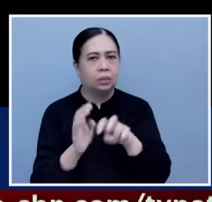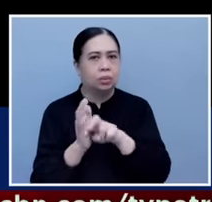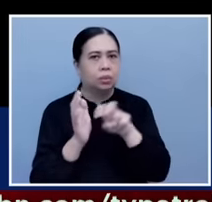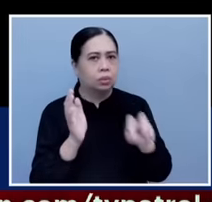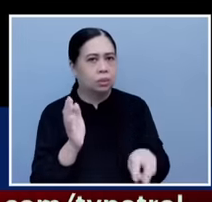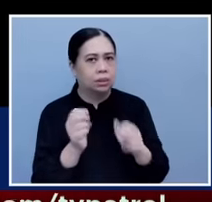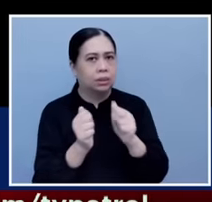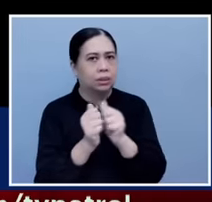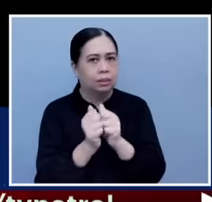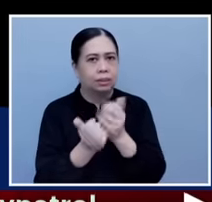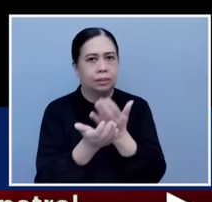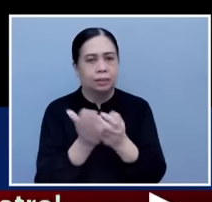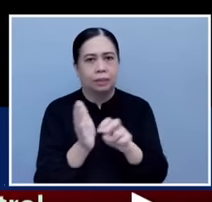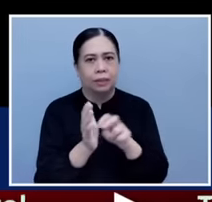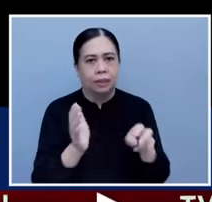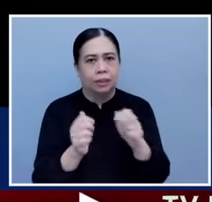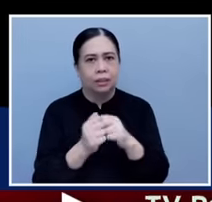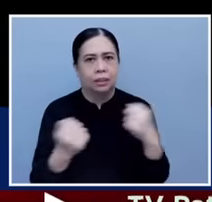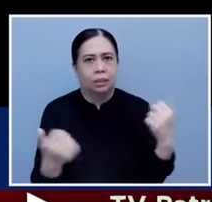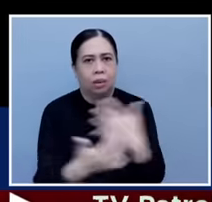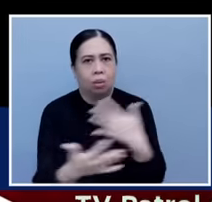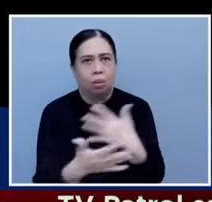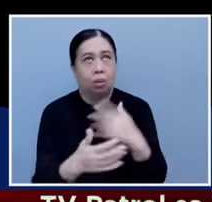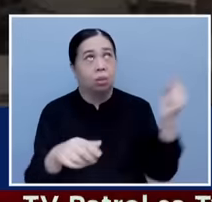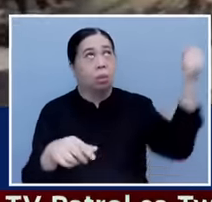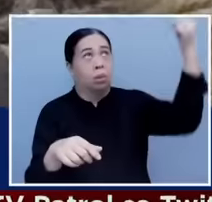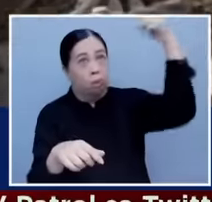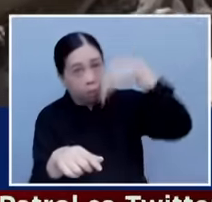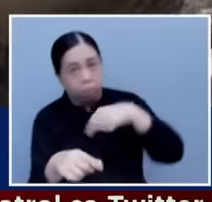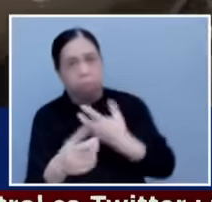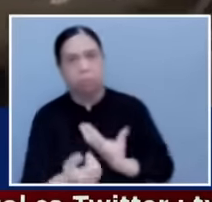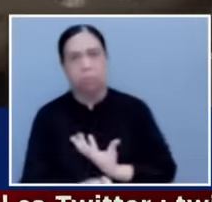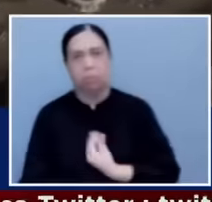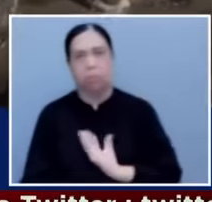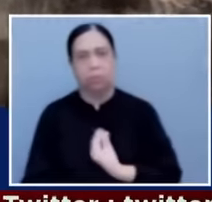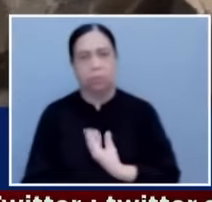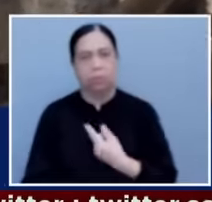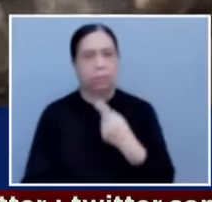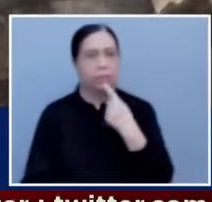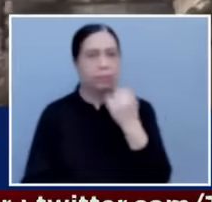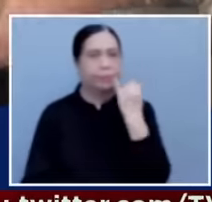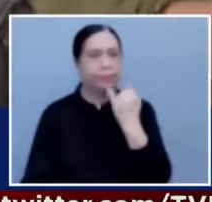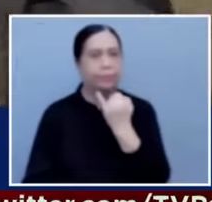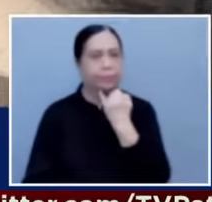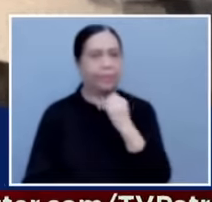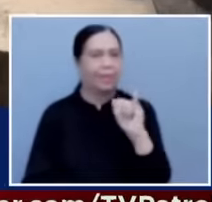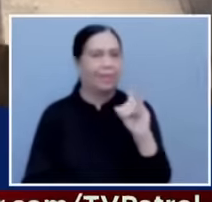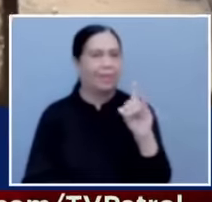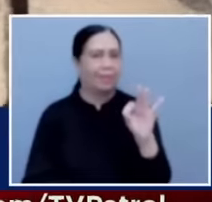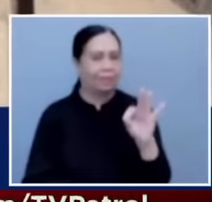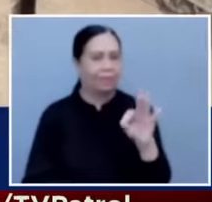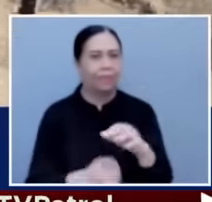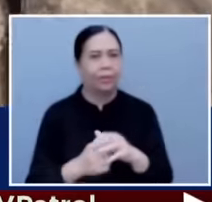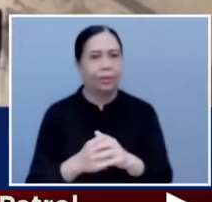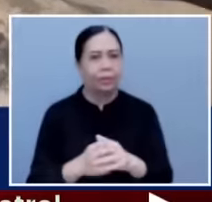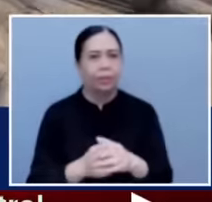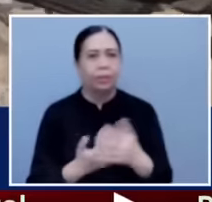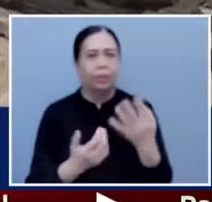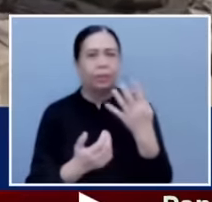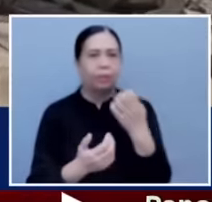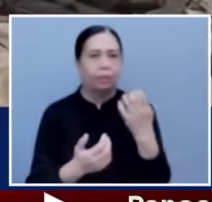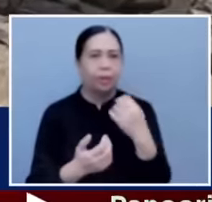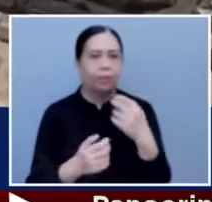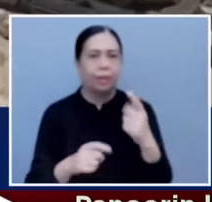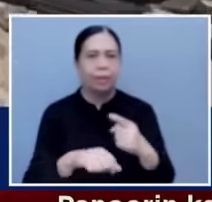ang ilang pasahero sa takot na bagsakan ng bomba. Ayon sa Israel Defense Forces, 400 Hamas targets